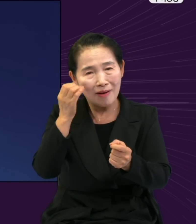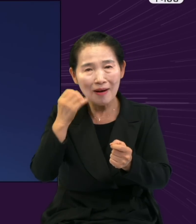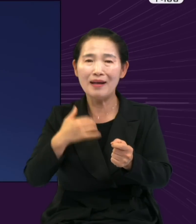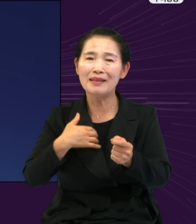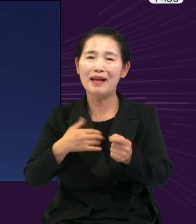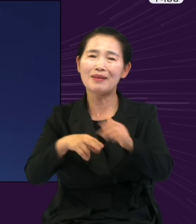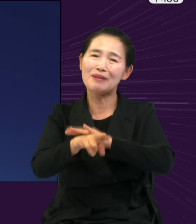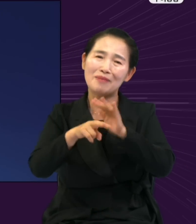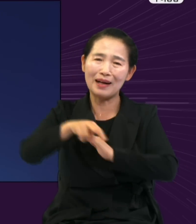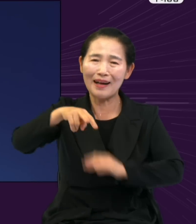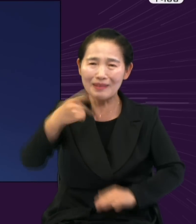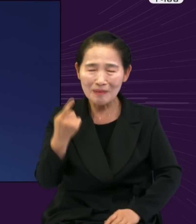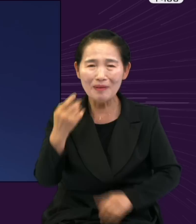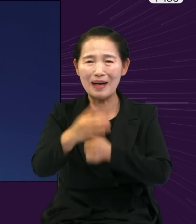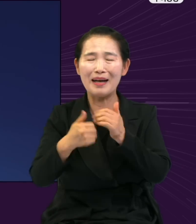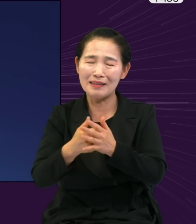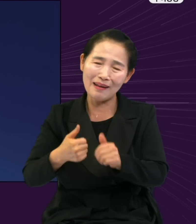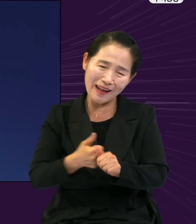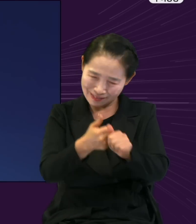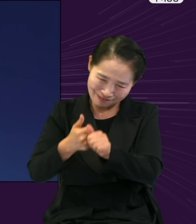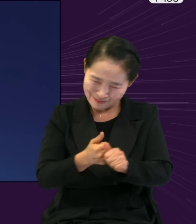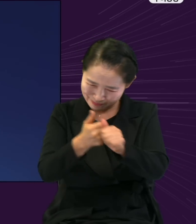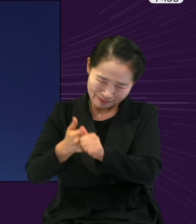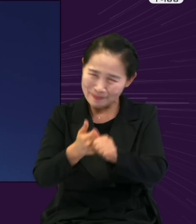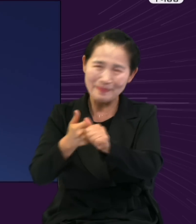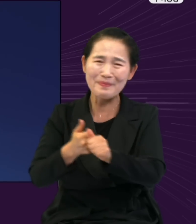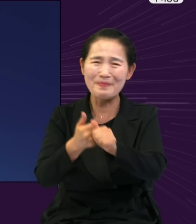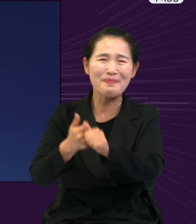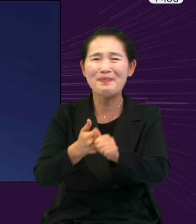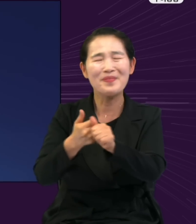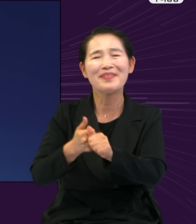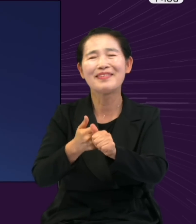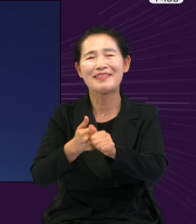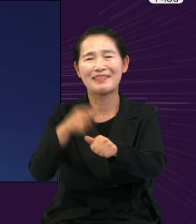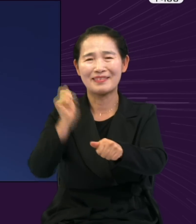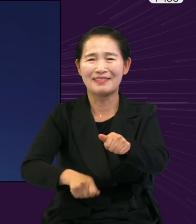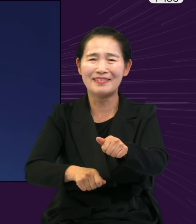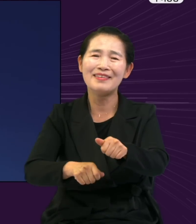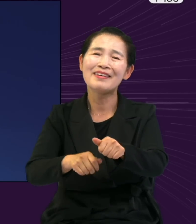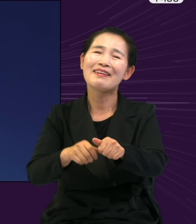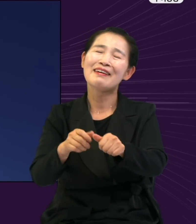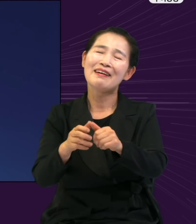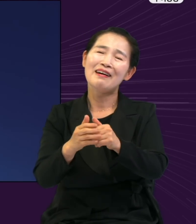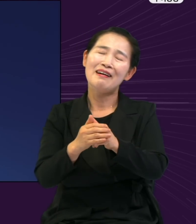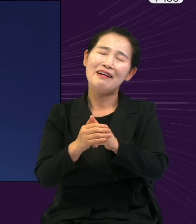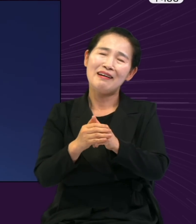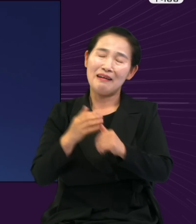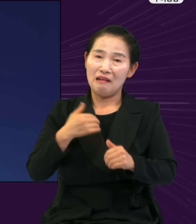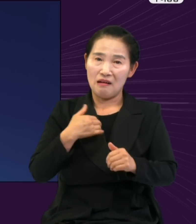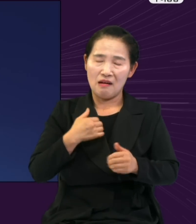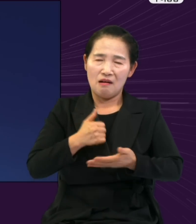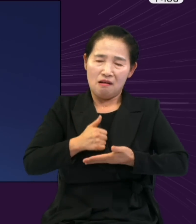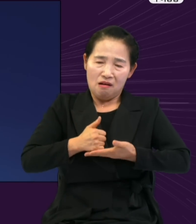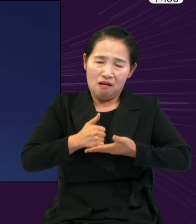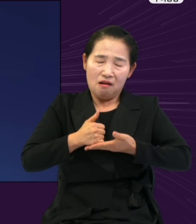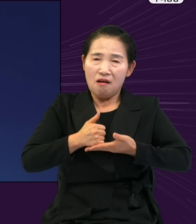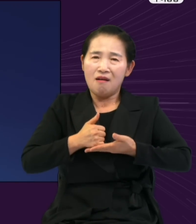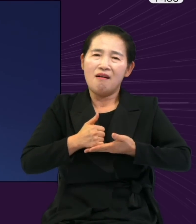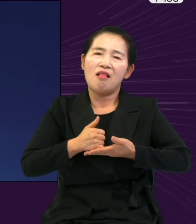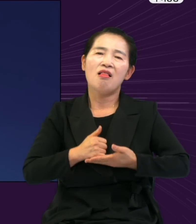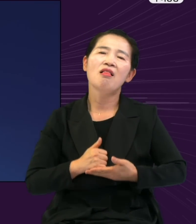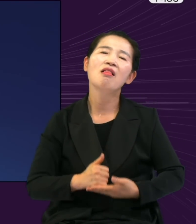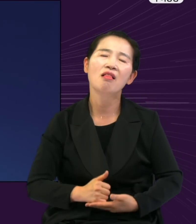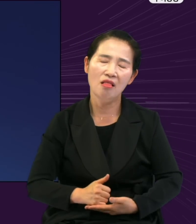쫓아오고 계셨습니다. 그때 저는 굉장히 낮은 자존감 때문에 누가 제 뒤에서 웃으면